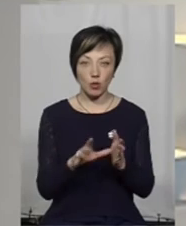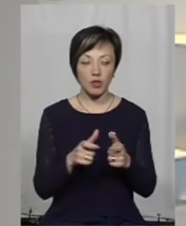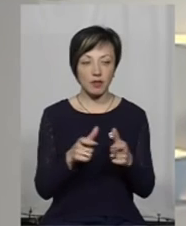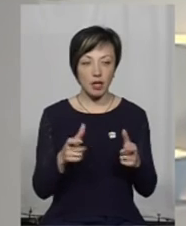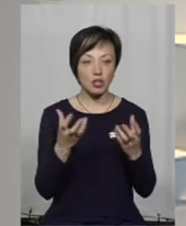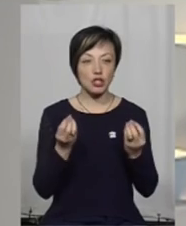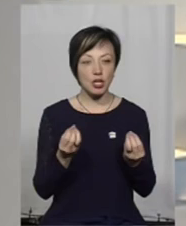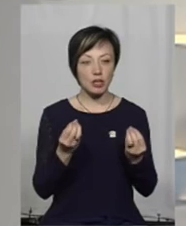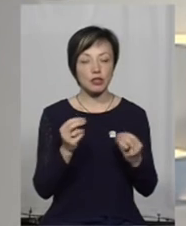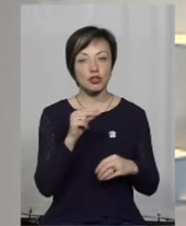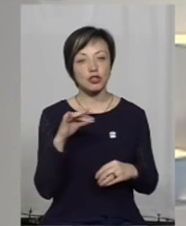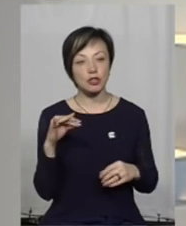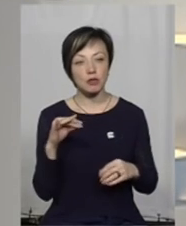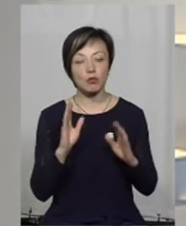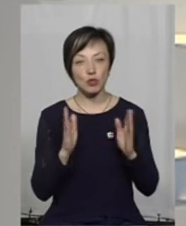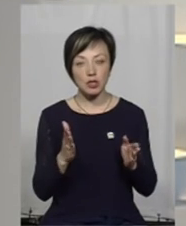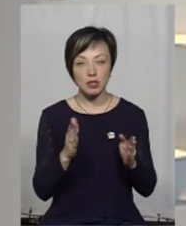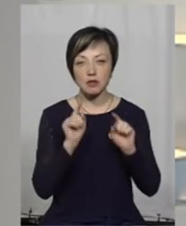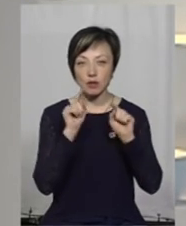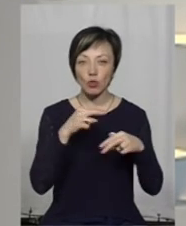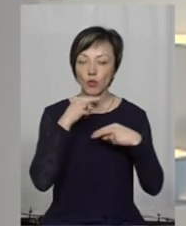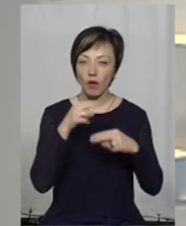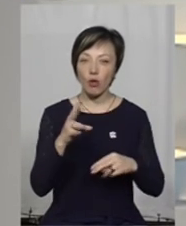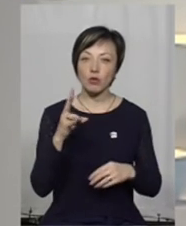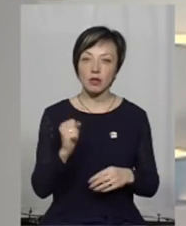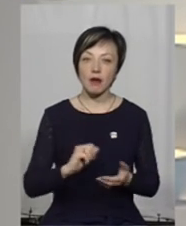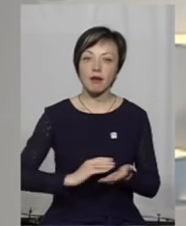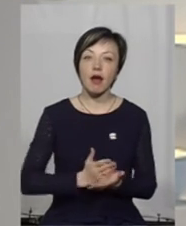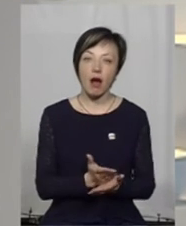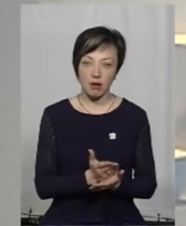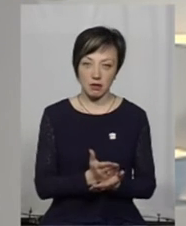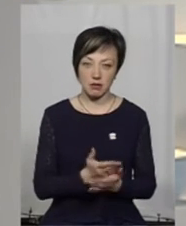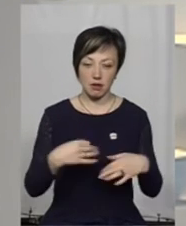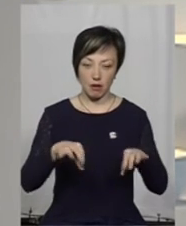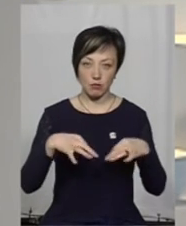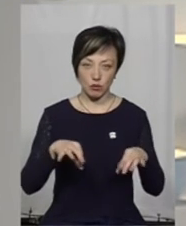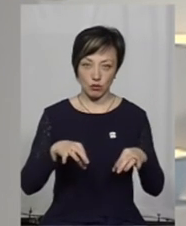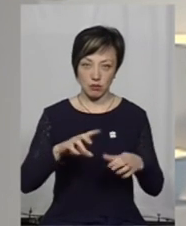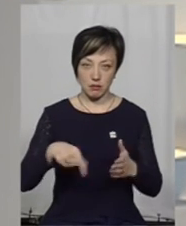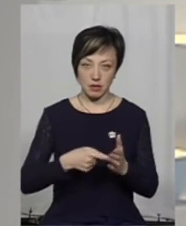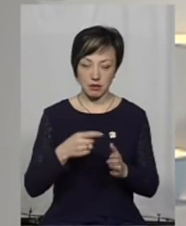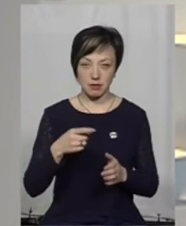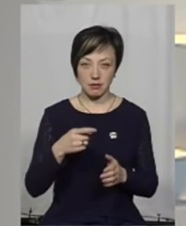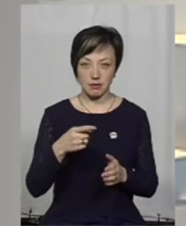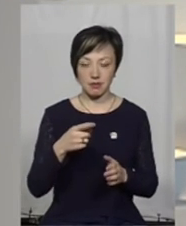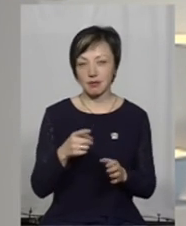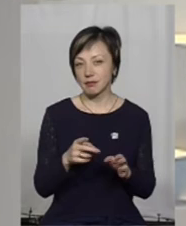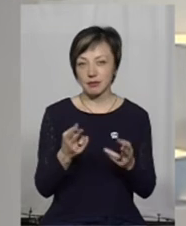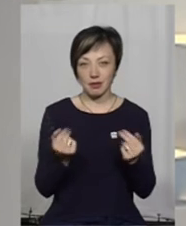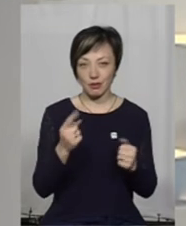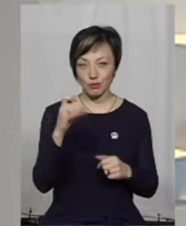квитки. А чи будете звертати увагу на якість комунального автотранспорту? Ну, на якість